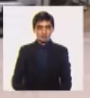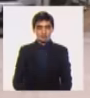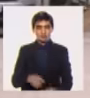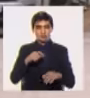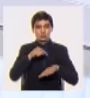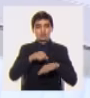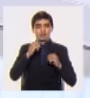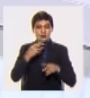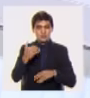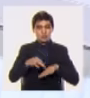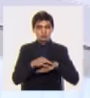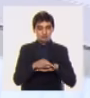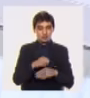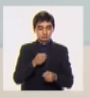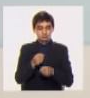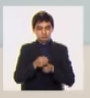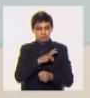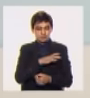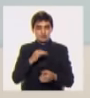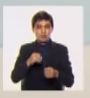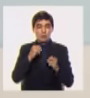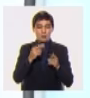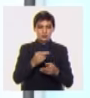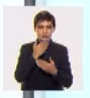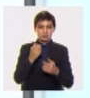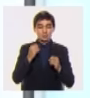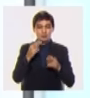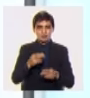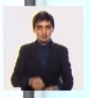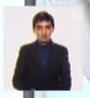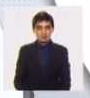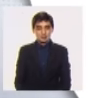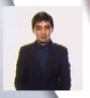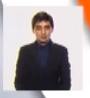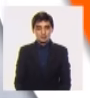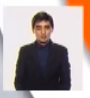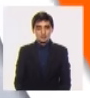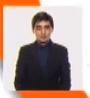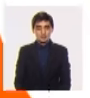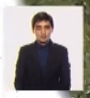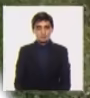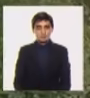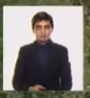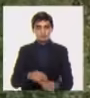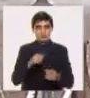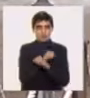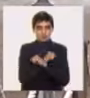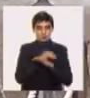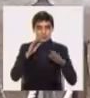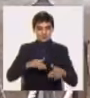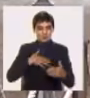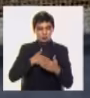чувствует себя его супруга после побоев в безопасности ли она сейчас отпуск на море